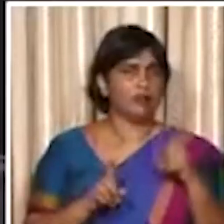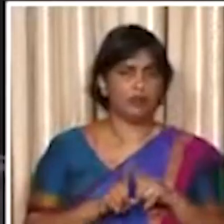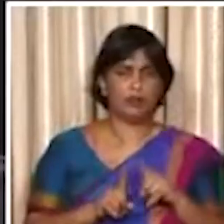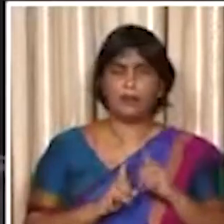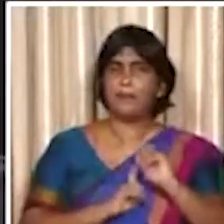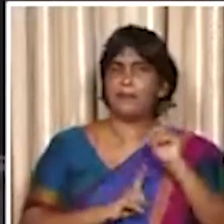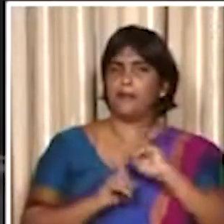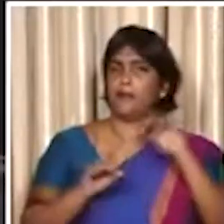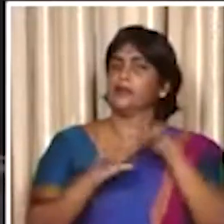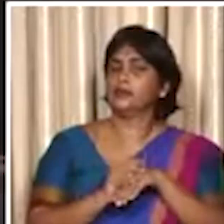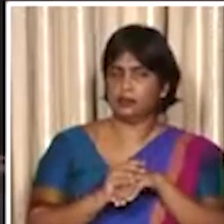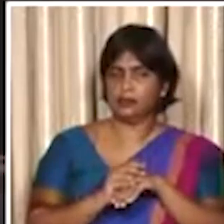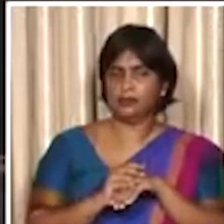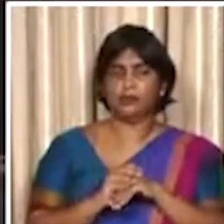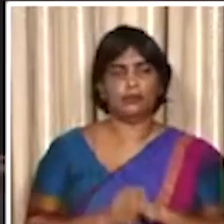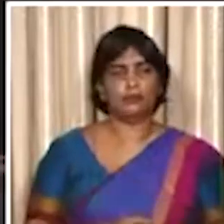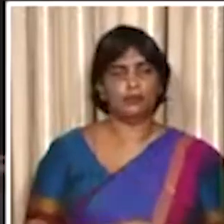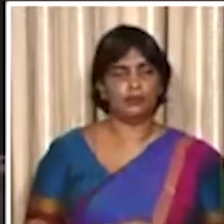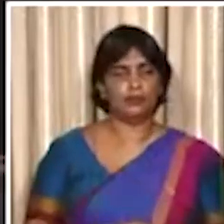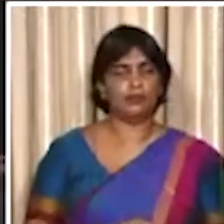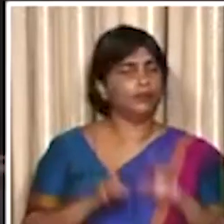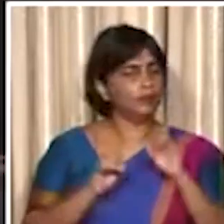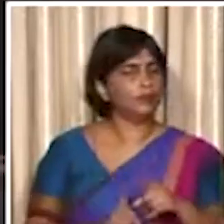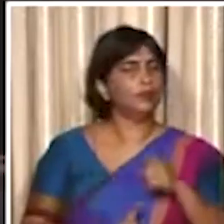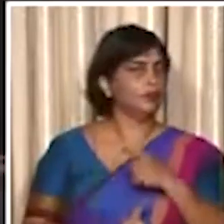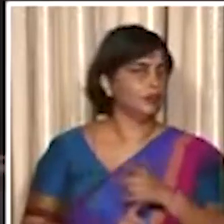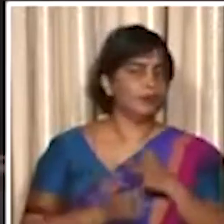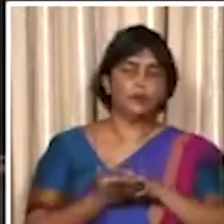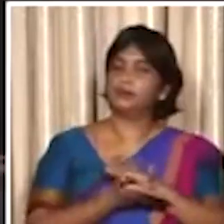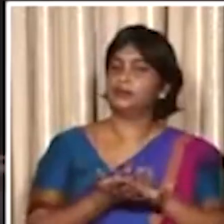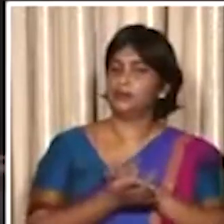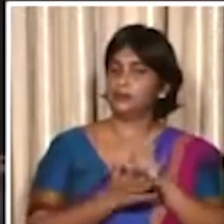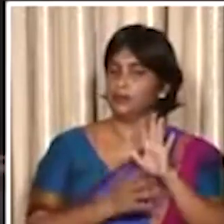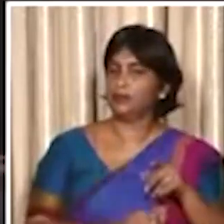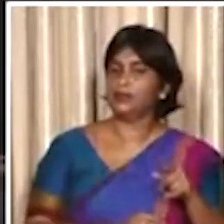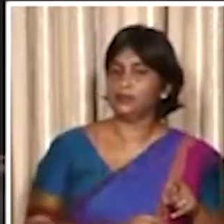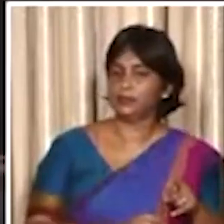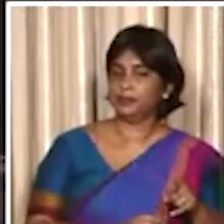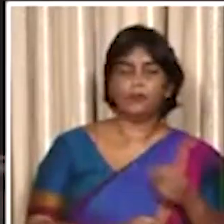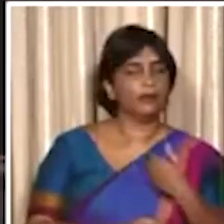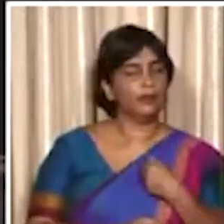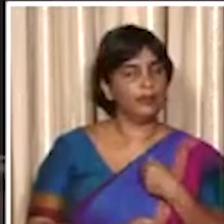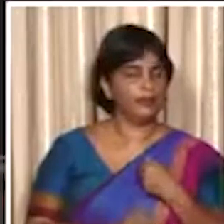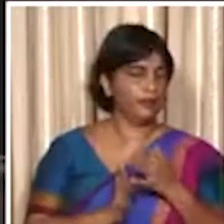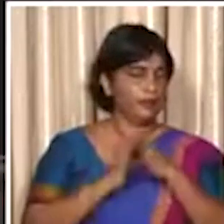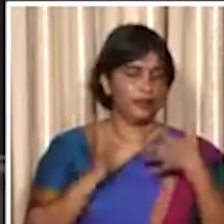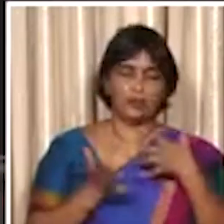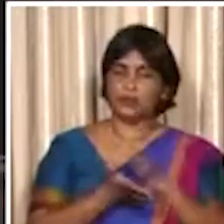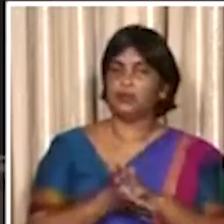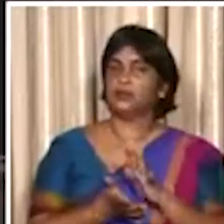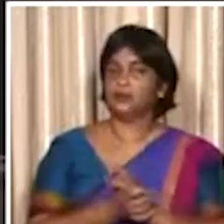මේ පාර්ලිමේන්තුව නියෝජනය කරලා තියෙනවා ඉතින් ඒක නිවැරදි කිරීම සම්බන්ධව අපි ඉතාම සතුටු